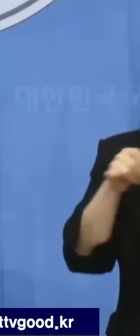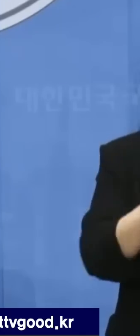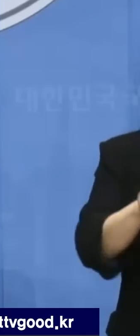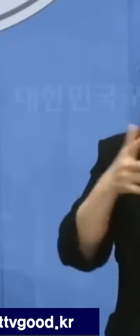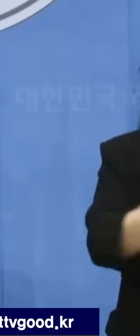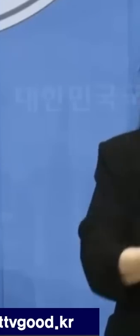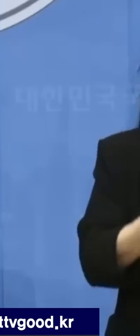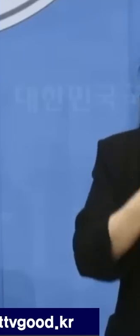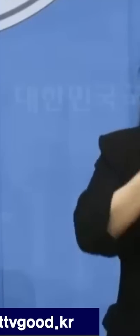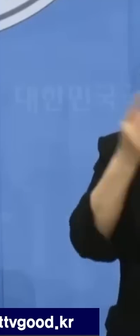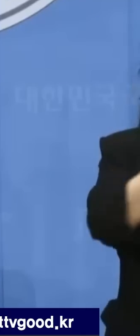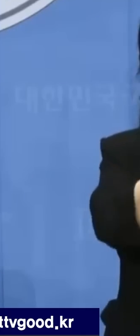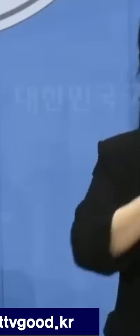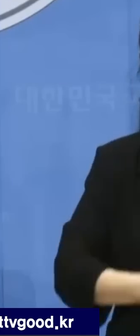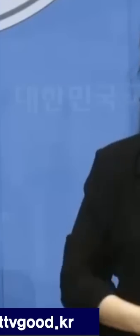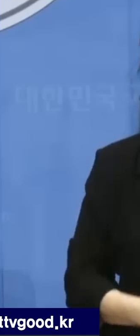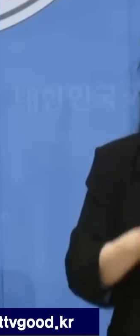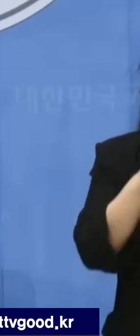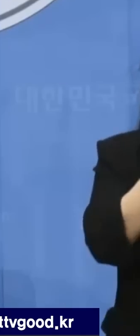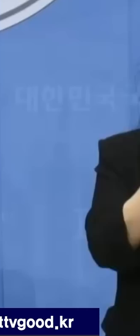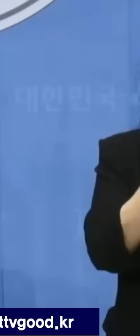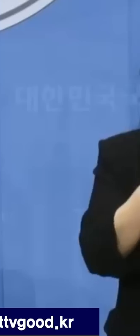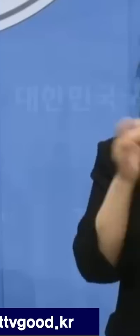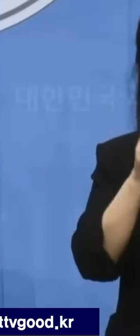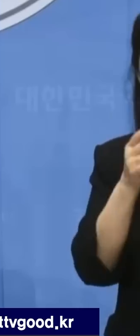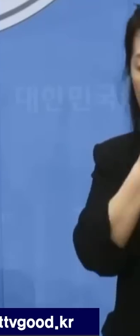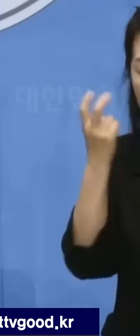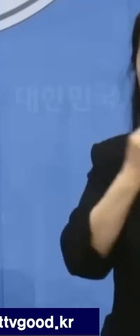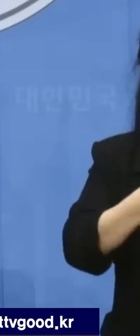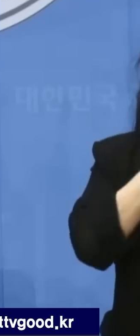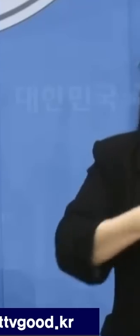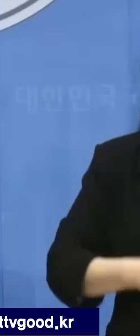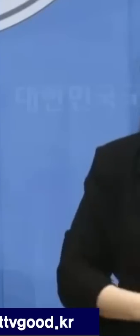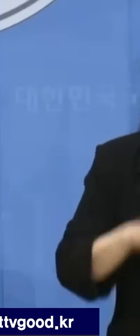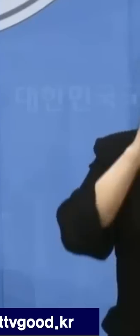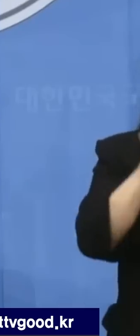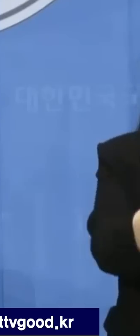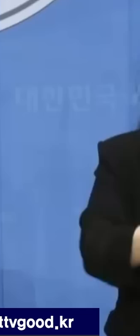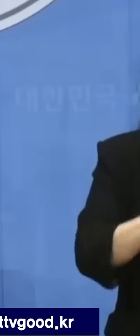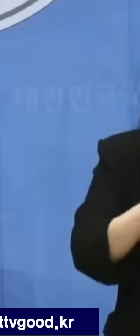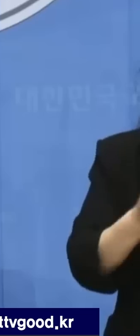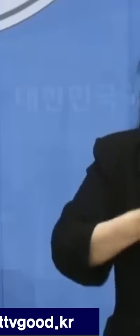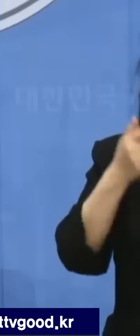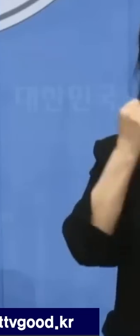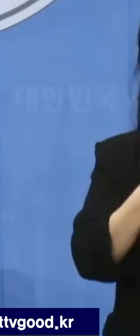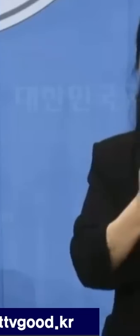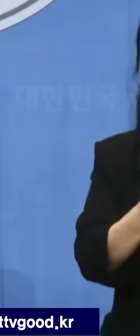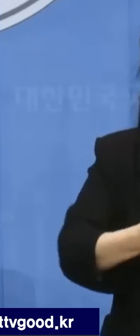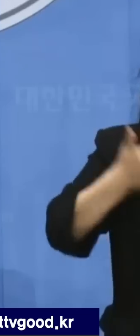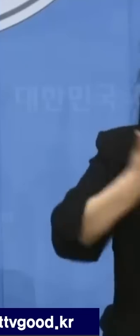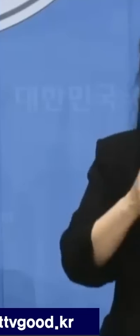제도를 바꾸겠습니다. 일곱째, 스마트 정당을 만들겠습니다. 홍보위원회를 강화하겠습니다. 진보 개혁성의